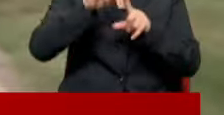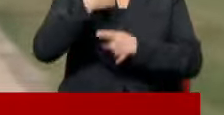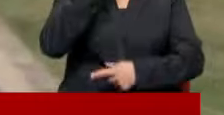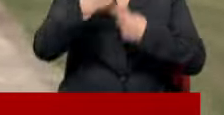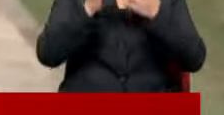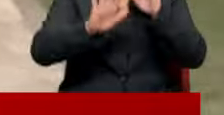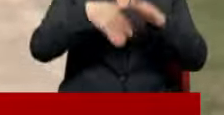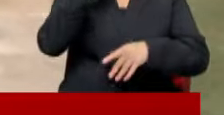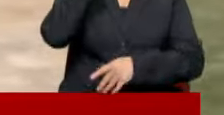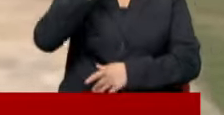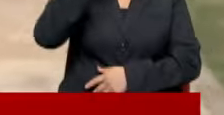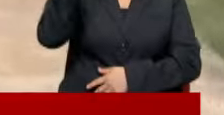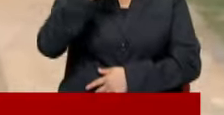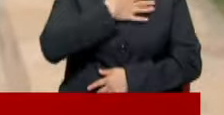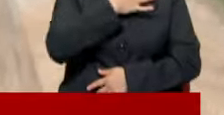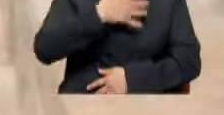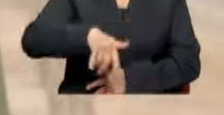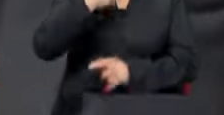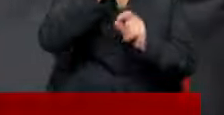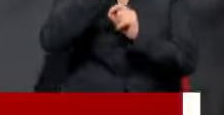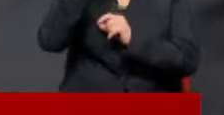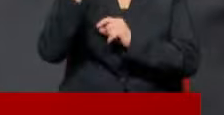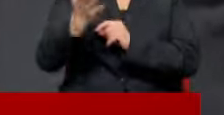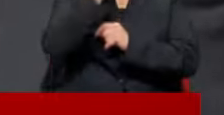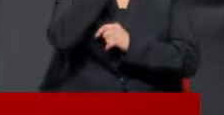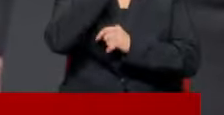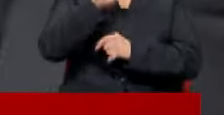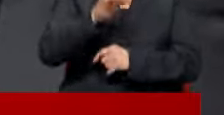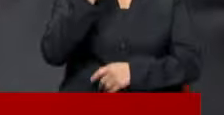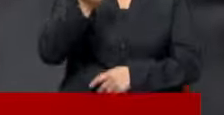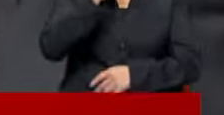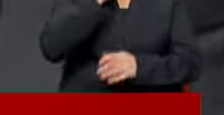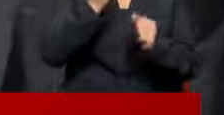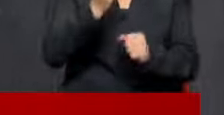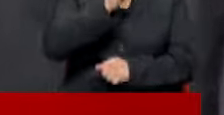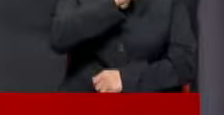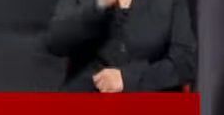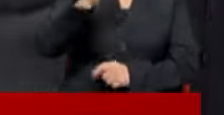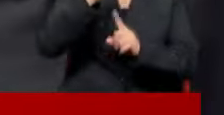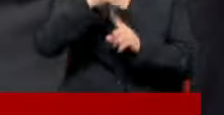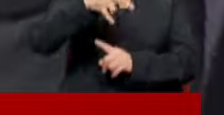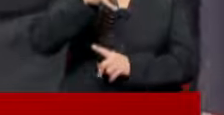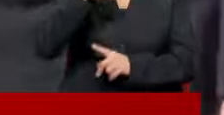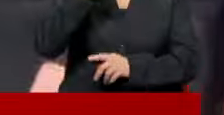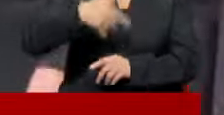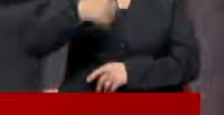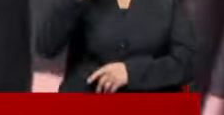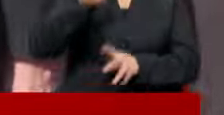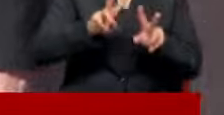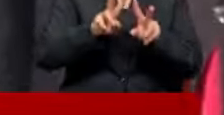sonra Cumhurbaşkanı Erdoğan, CHP lideri Özgür Özel ve Bahçeli'yi çok sert eleştiren İYİ Parti lideri Musavat